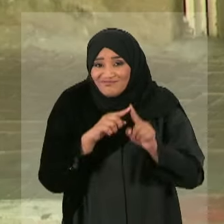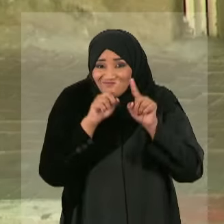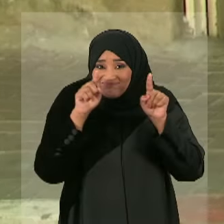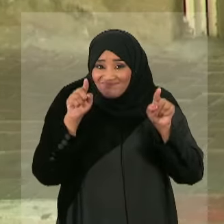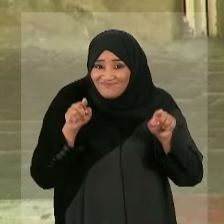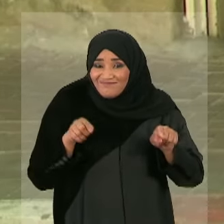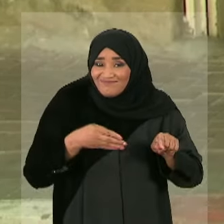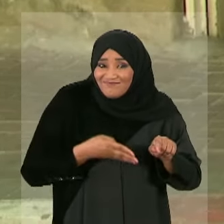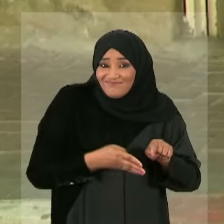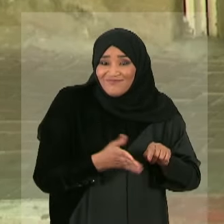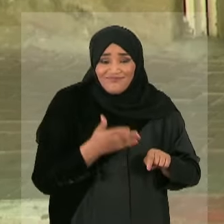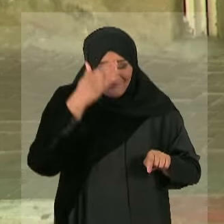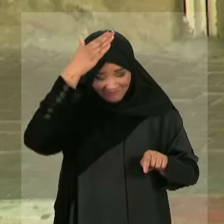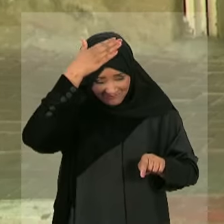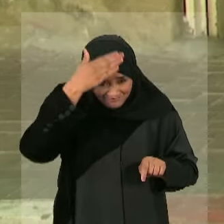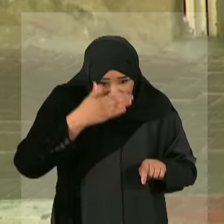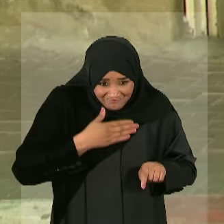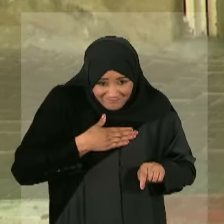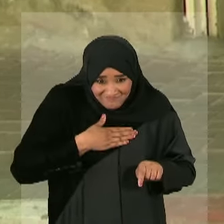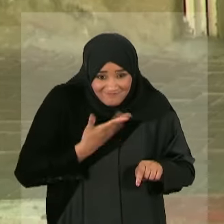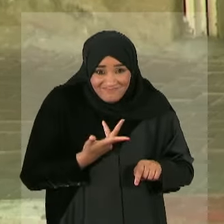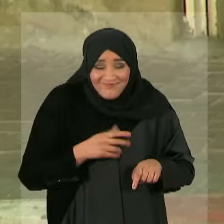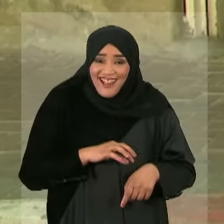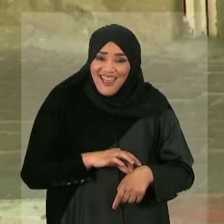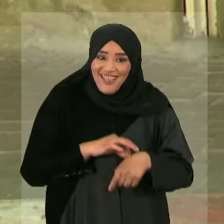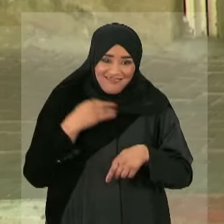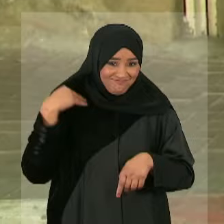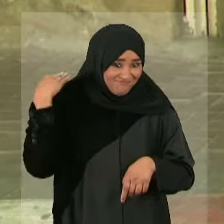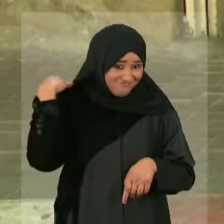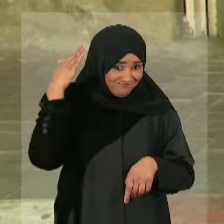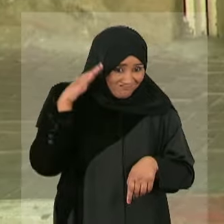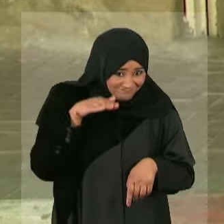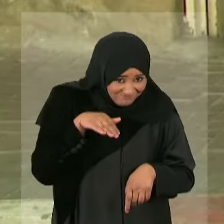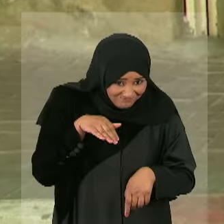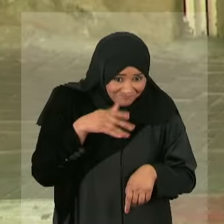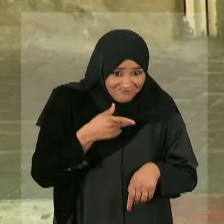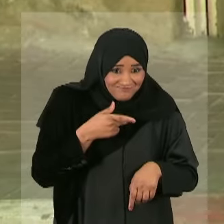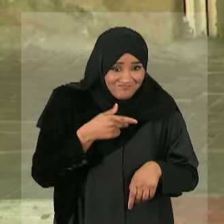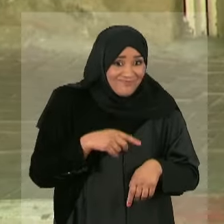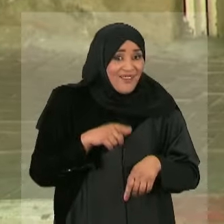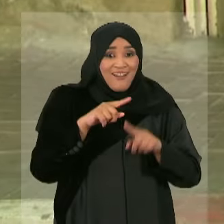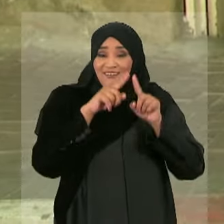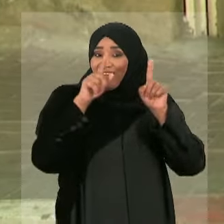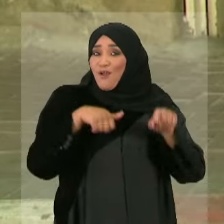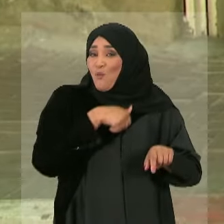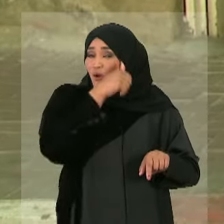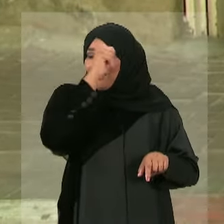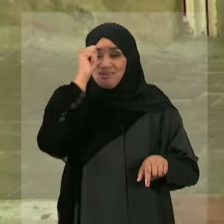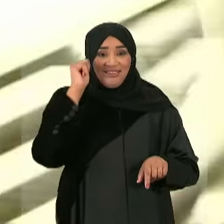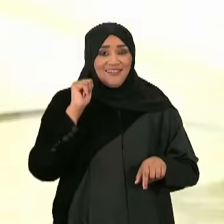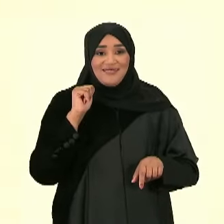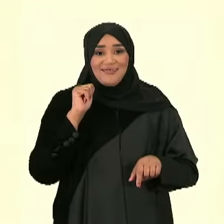الصغير باب التواضع بين الإنسان بيحن ظهره كأنه فايت على محل له قيمة له تقديس.